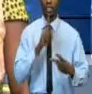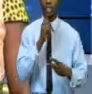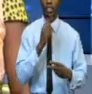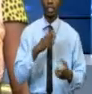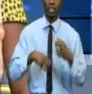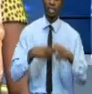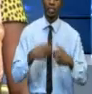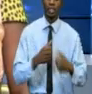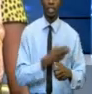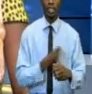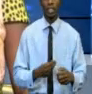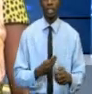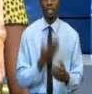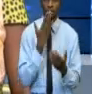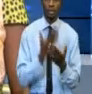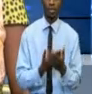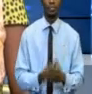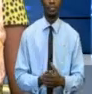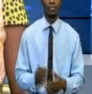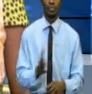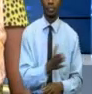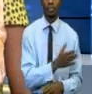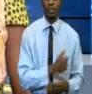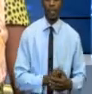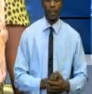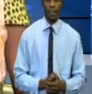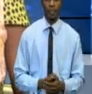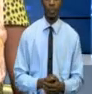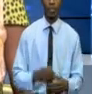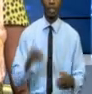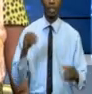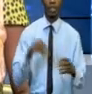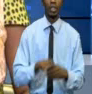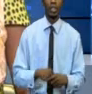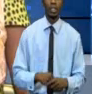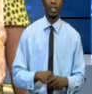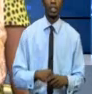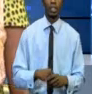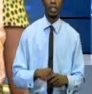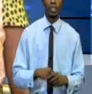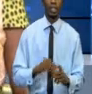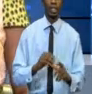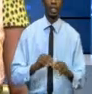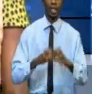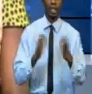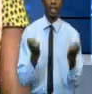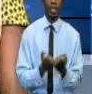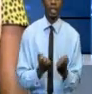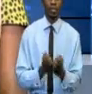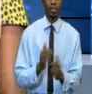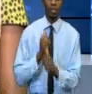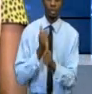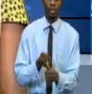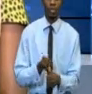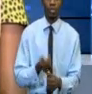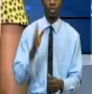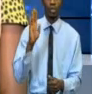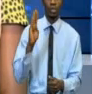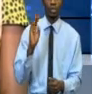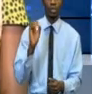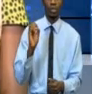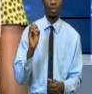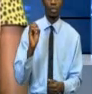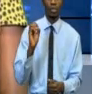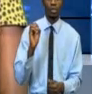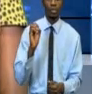Et les Salésiens de Don Bosco ont écrasé les expérimentés de New Sogère sur le score de 5-1. Ce match s'est joué